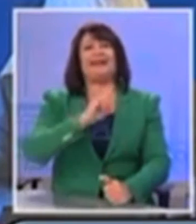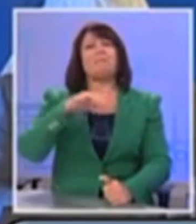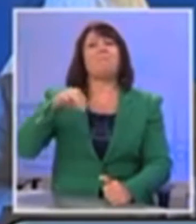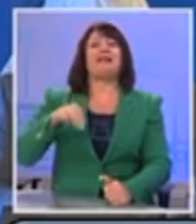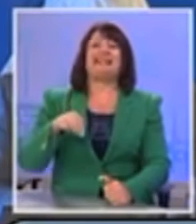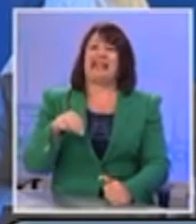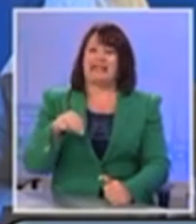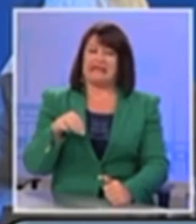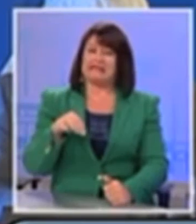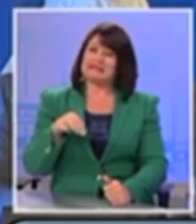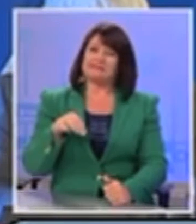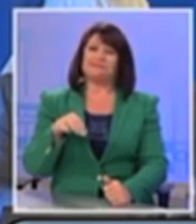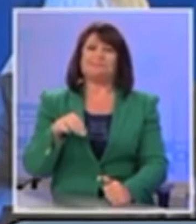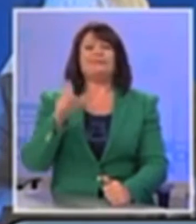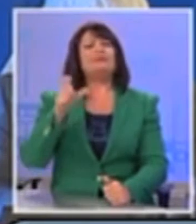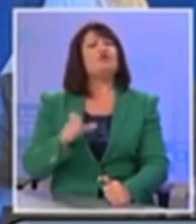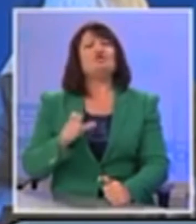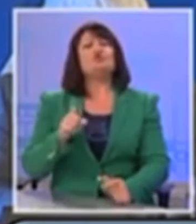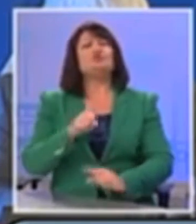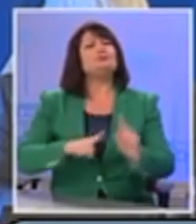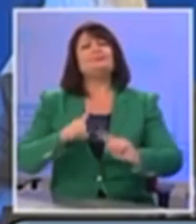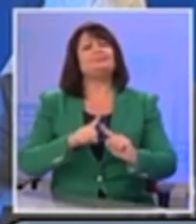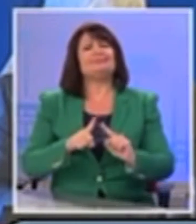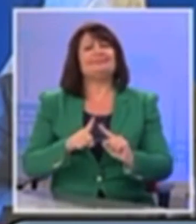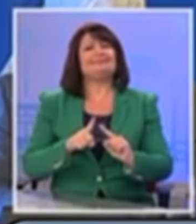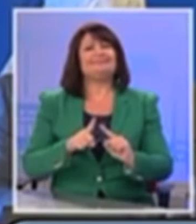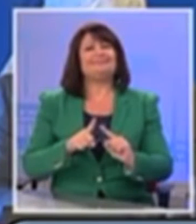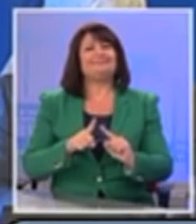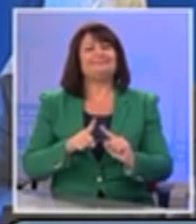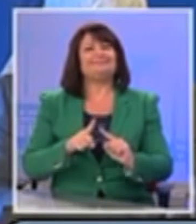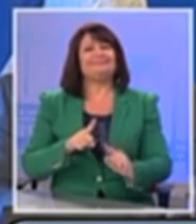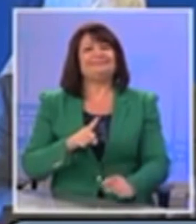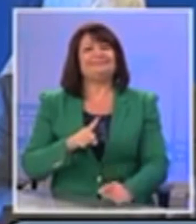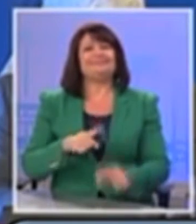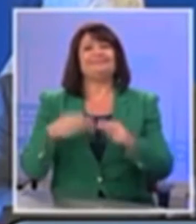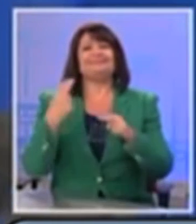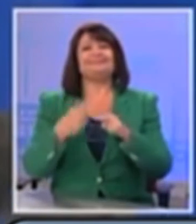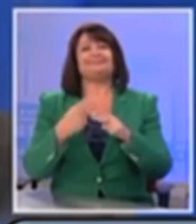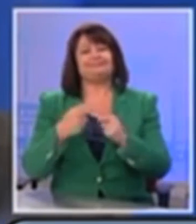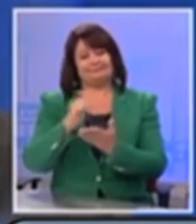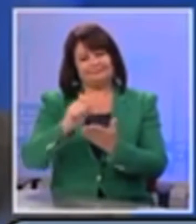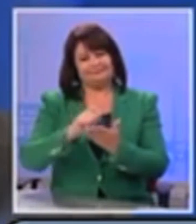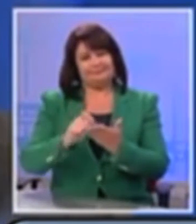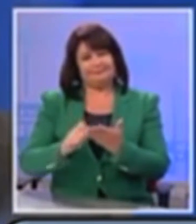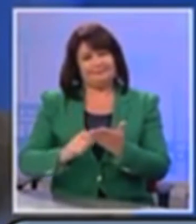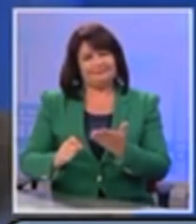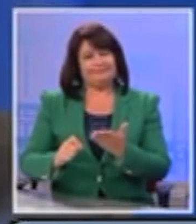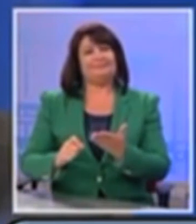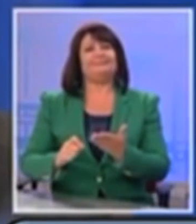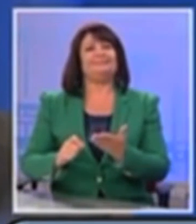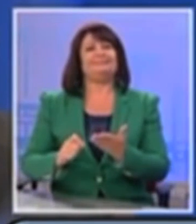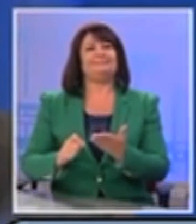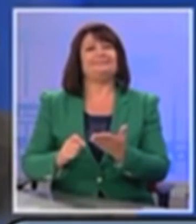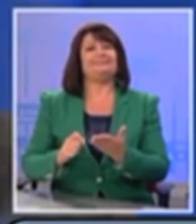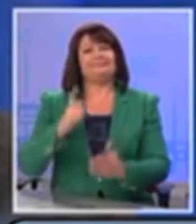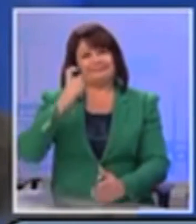est un des rédacteurs principaux de la résolution que la commission d'audit a adoptée